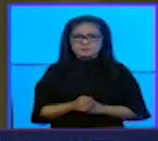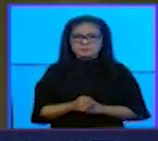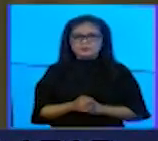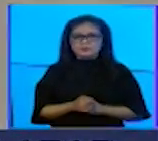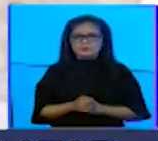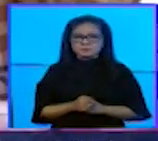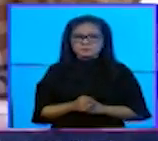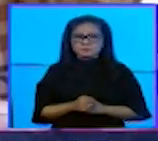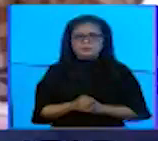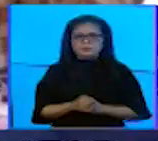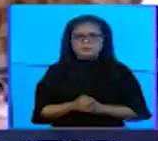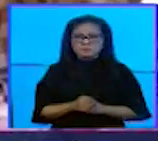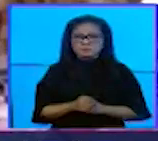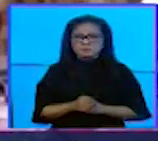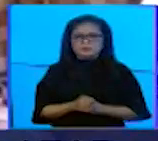Masjid Al-Irsyad.